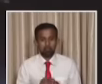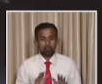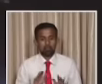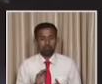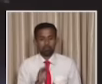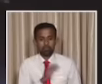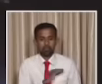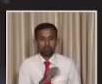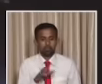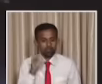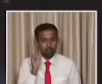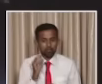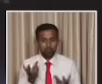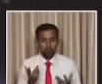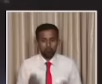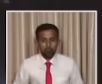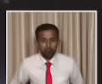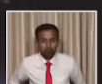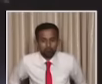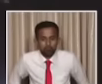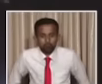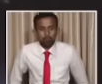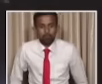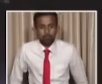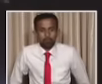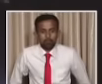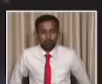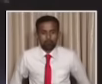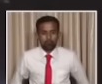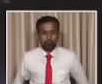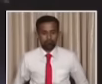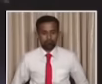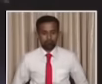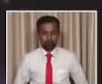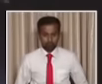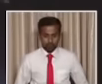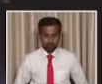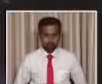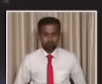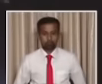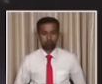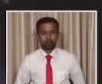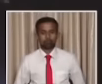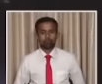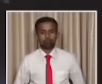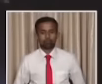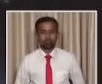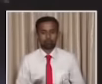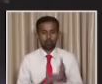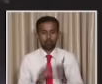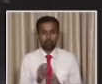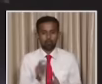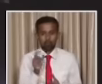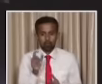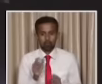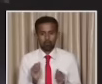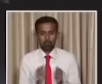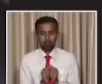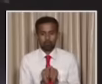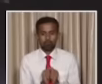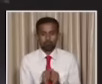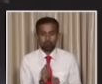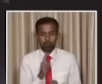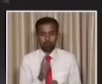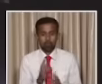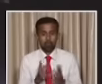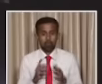දැනෙන්නේ නැහැ. ඒ නිසා ගරු සභාපතිතුමනි අපේ ඇමතුමාගේ අමාත්‍යාංශ කටයුතු වලට එනවා. ගරු